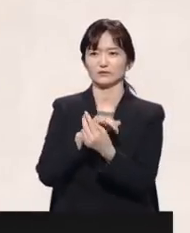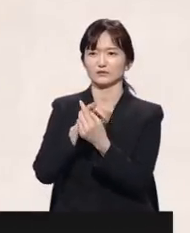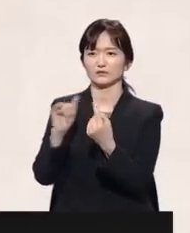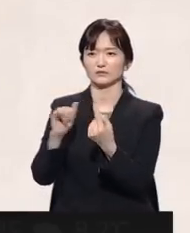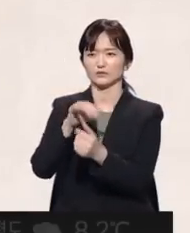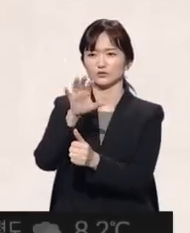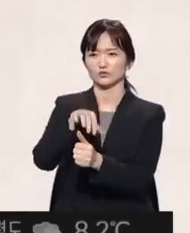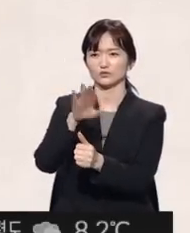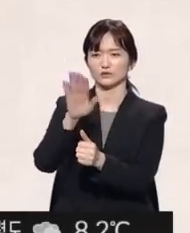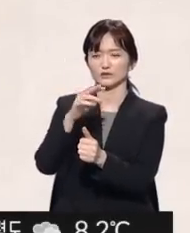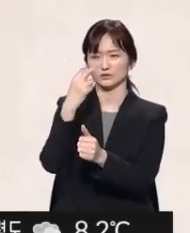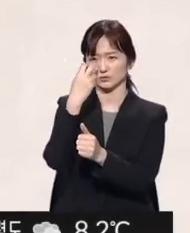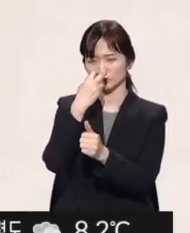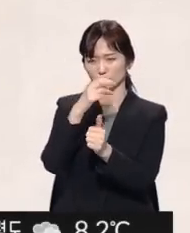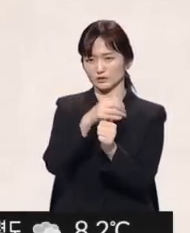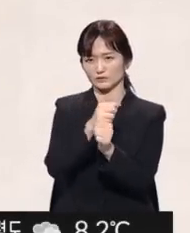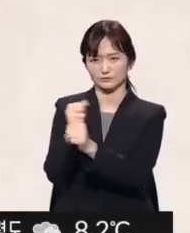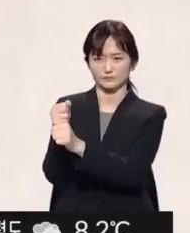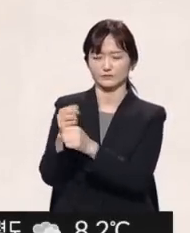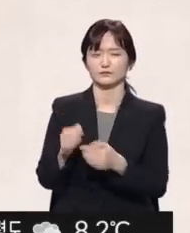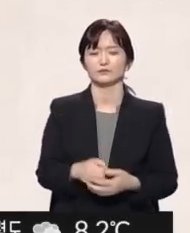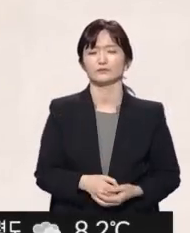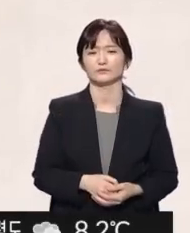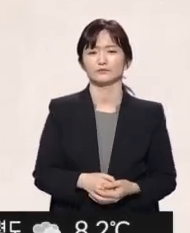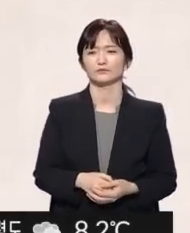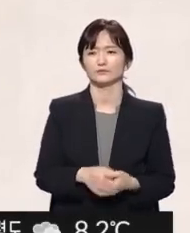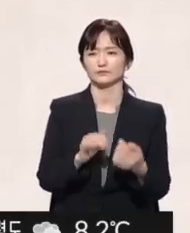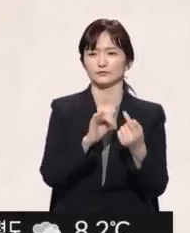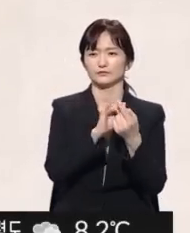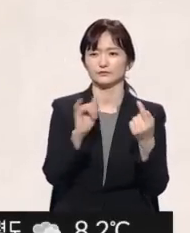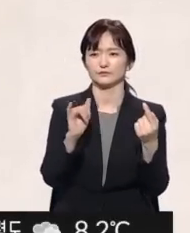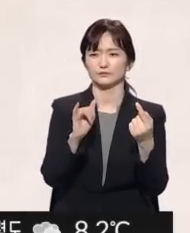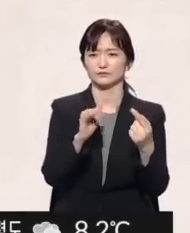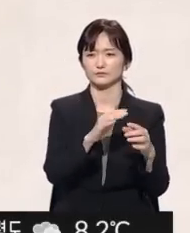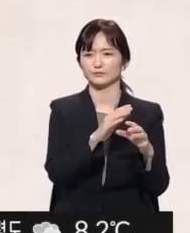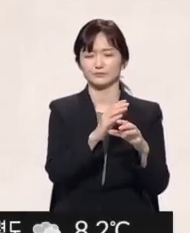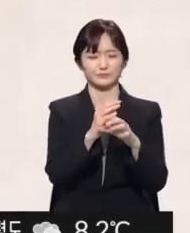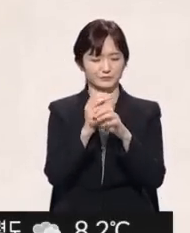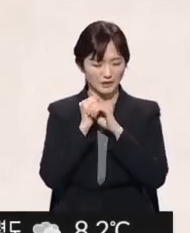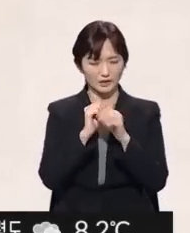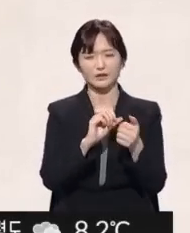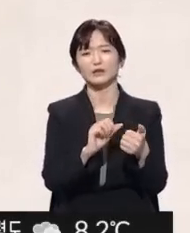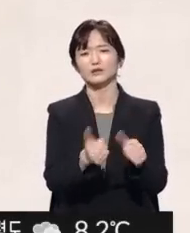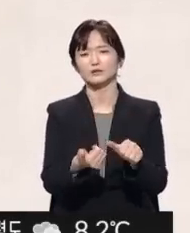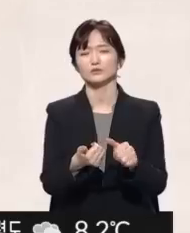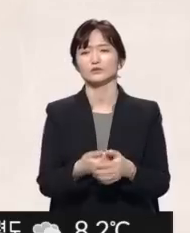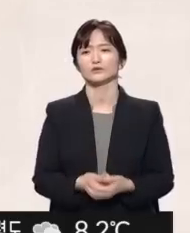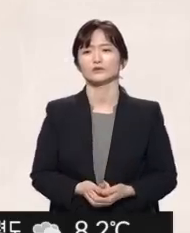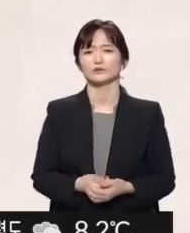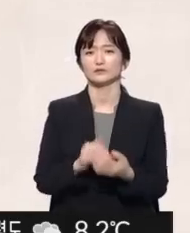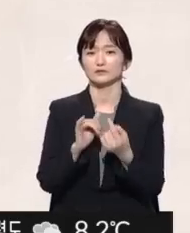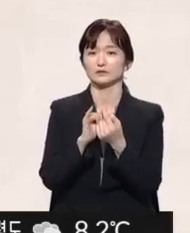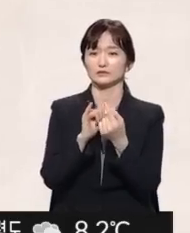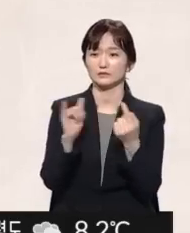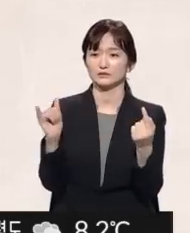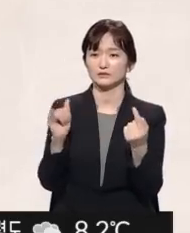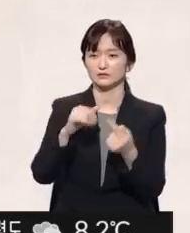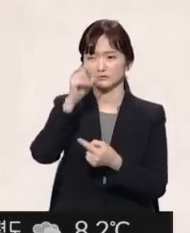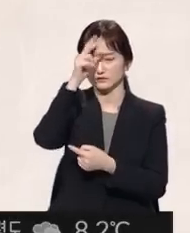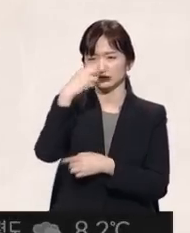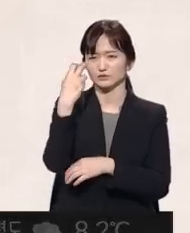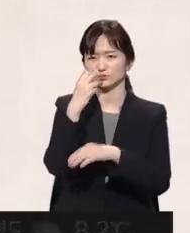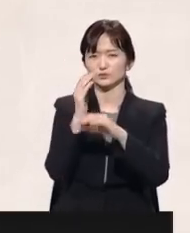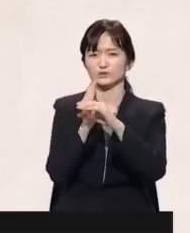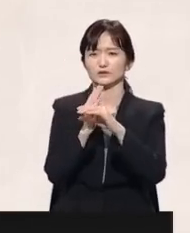불구속 입건이 없는 상황이고 또 지금 알려다시피 한 명은 지금 극단을 선택을 해서 숨진 채 발견이 됐고 또 나머지 한 명 경찰서